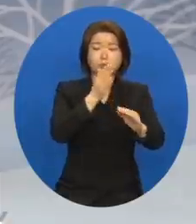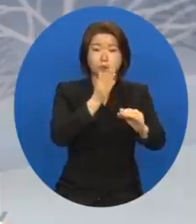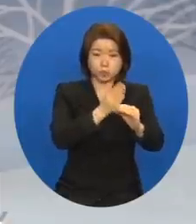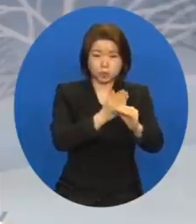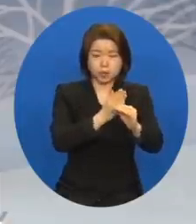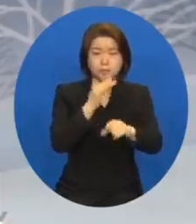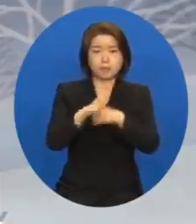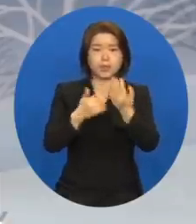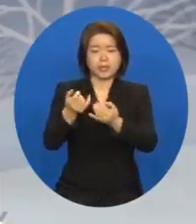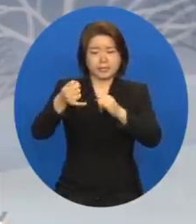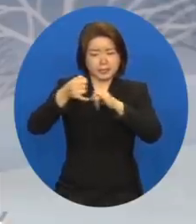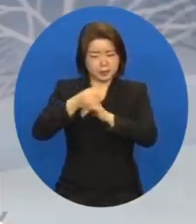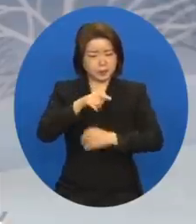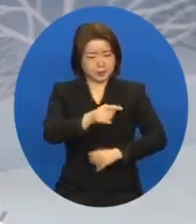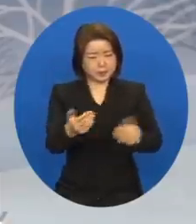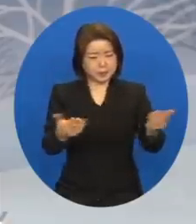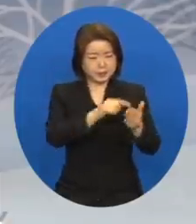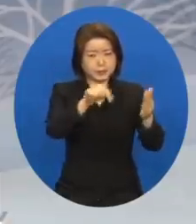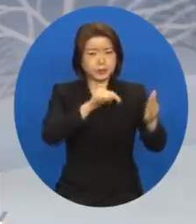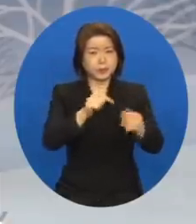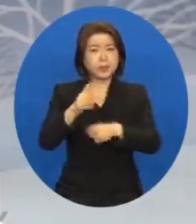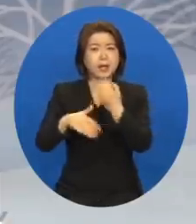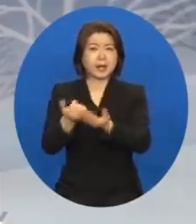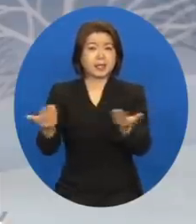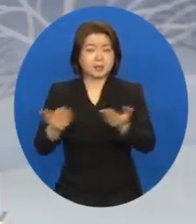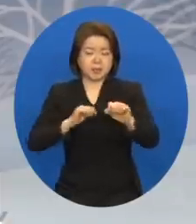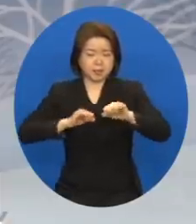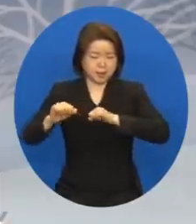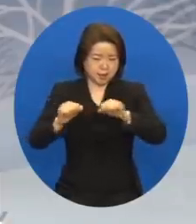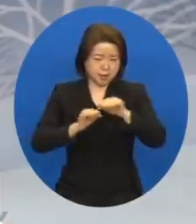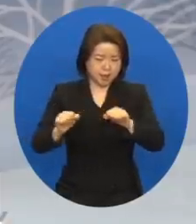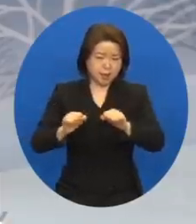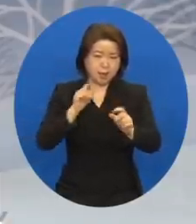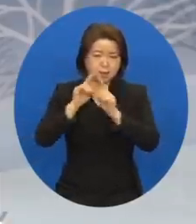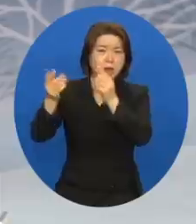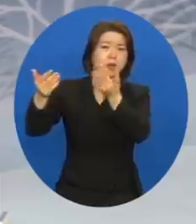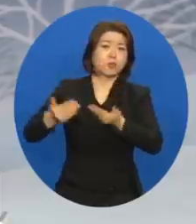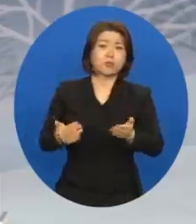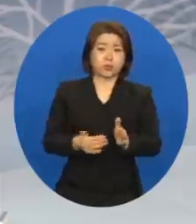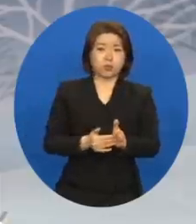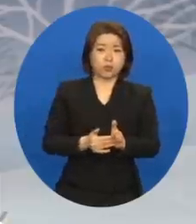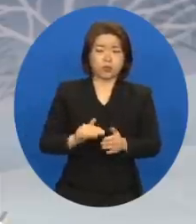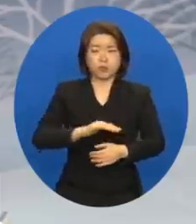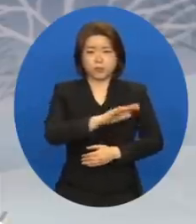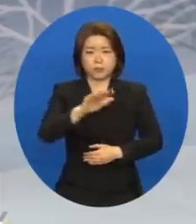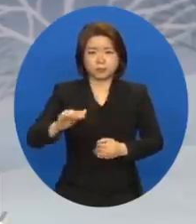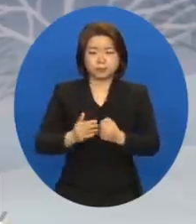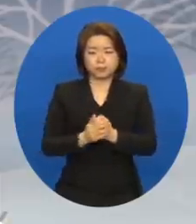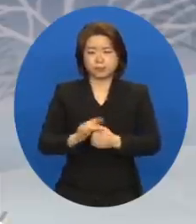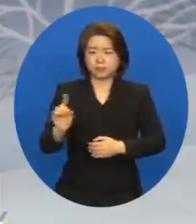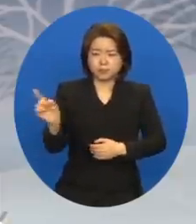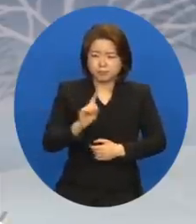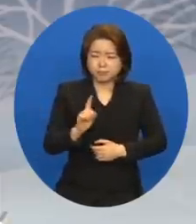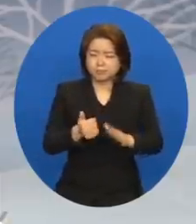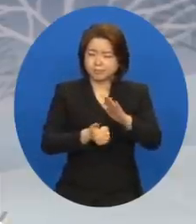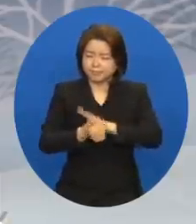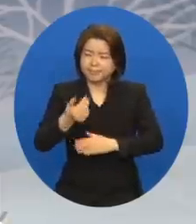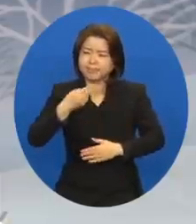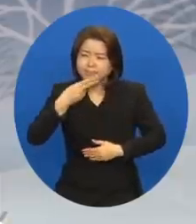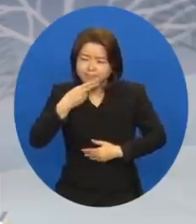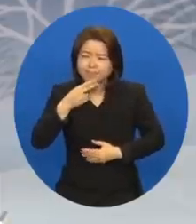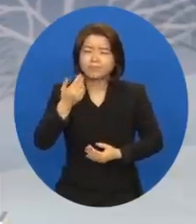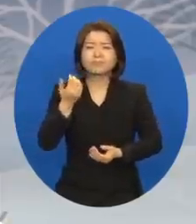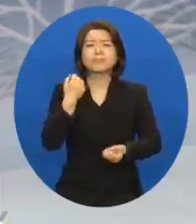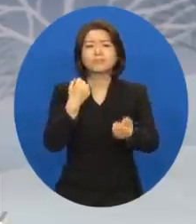하나님께서는 반드시 이 일 속에 하나님의 일을 행하실 것이라고 말씀하셨고, 우리는 도무지 소망이 없는